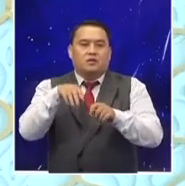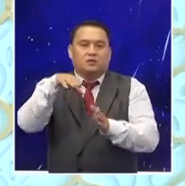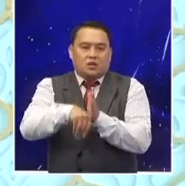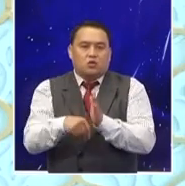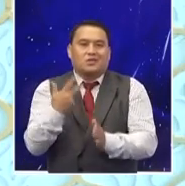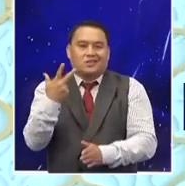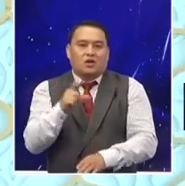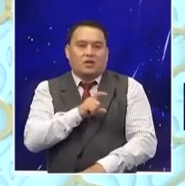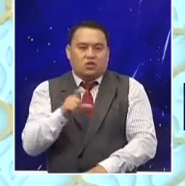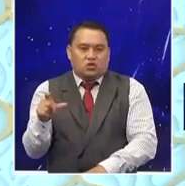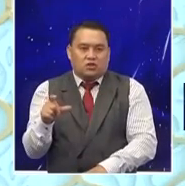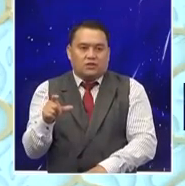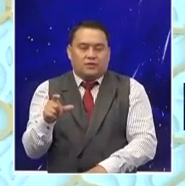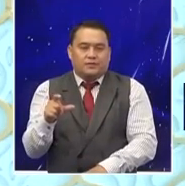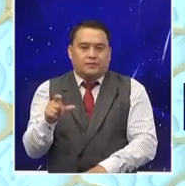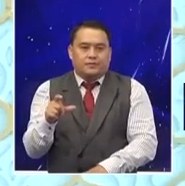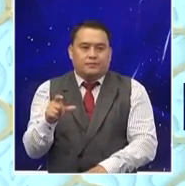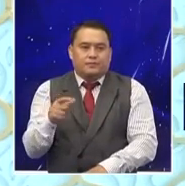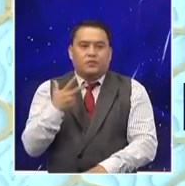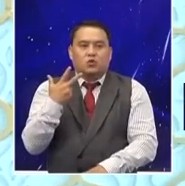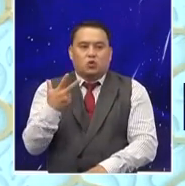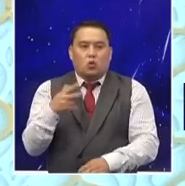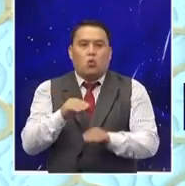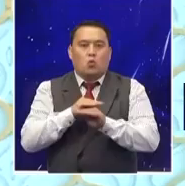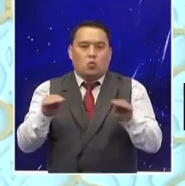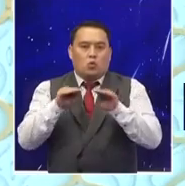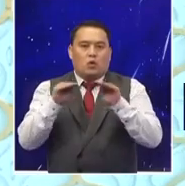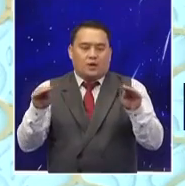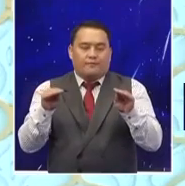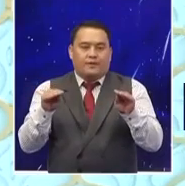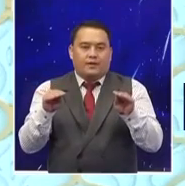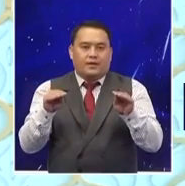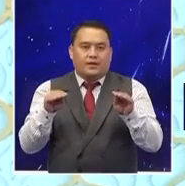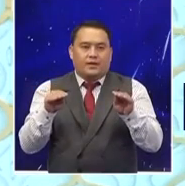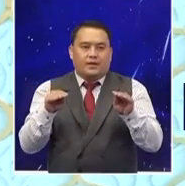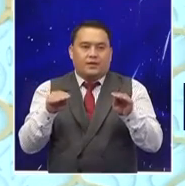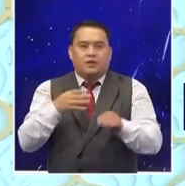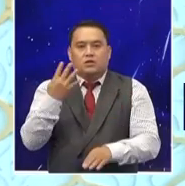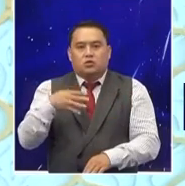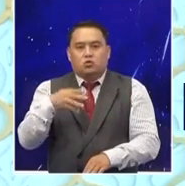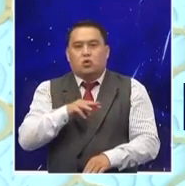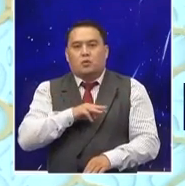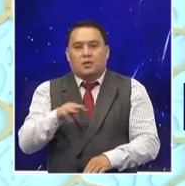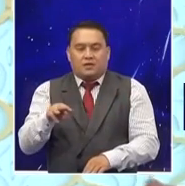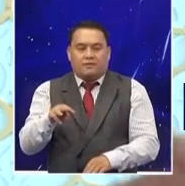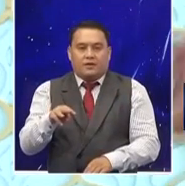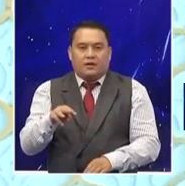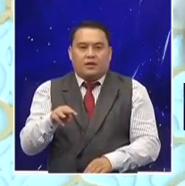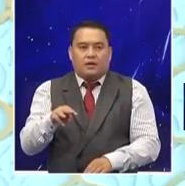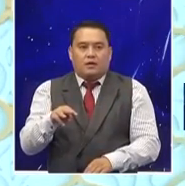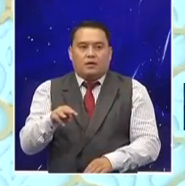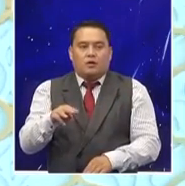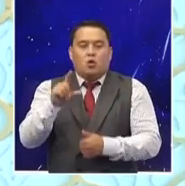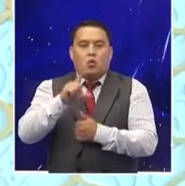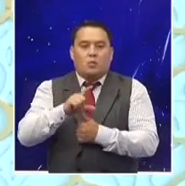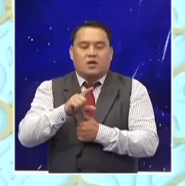этажей 3 уровне минаретом 40 метров высота также купол